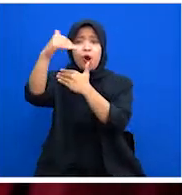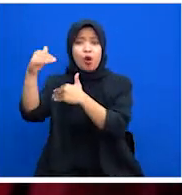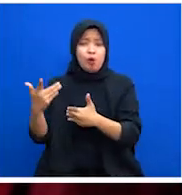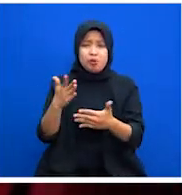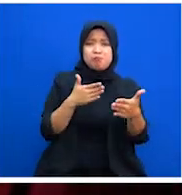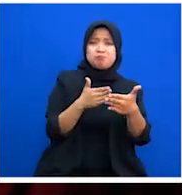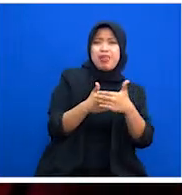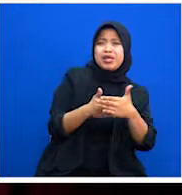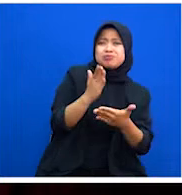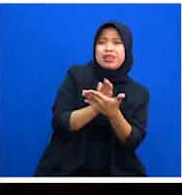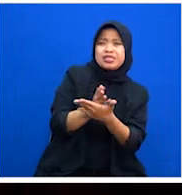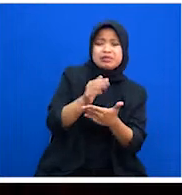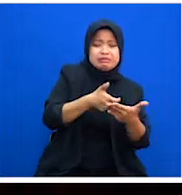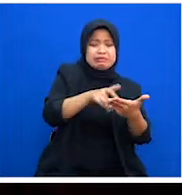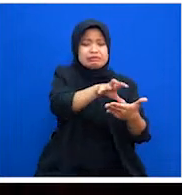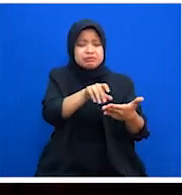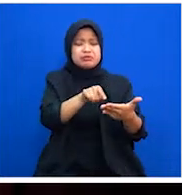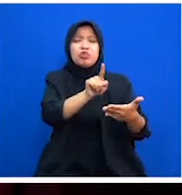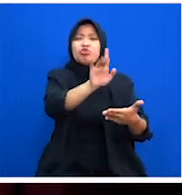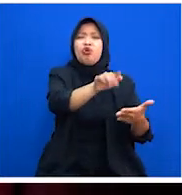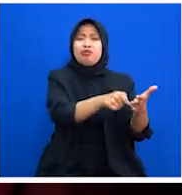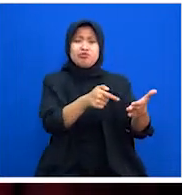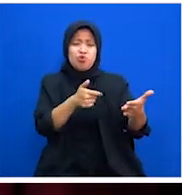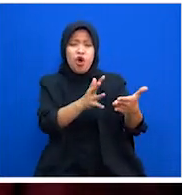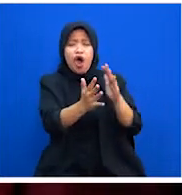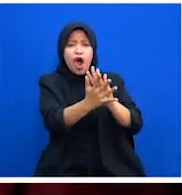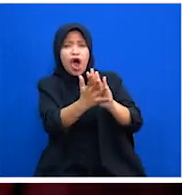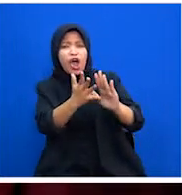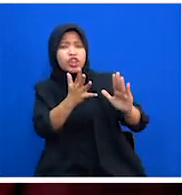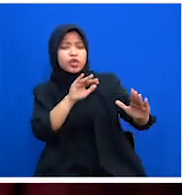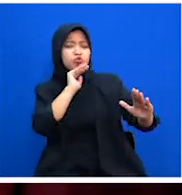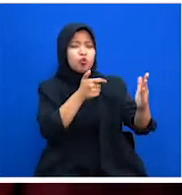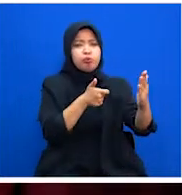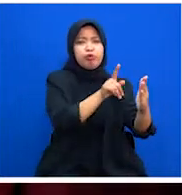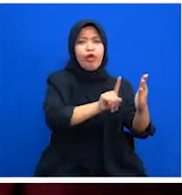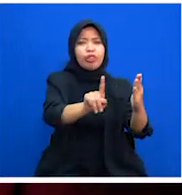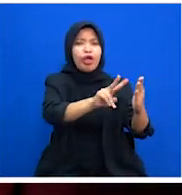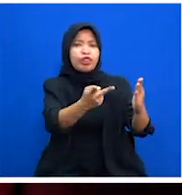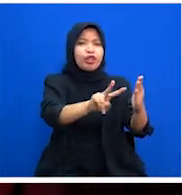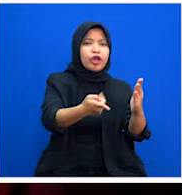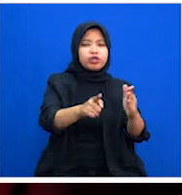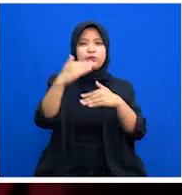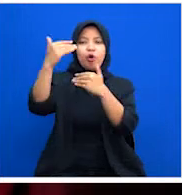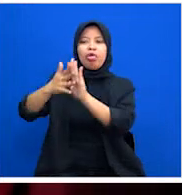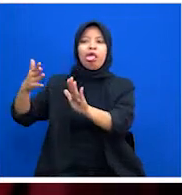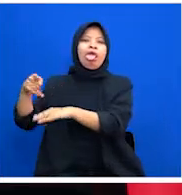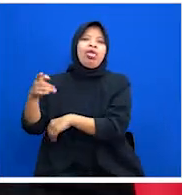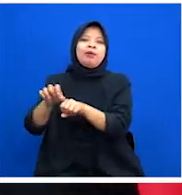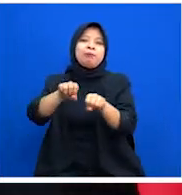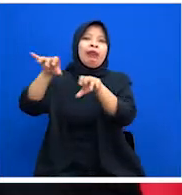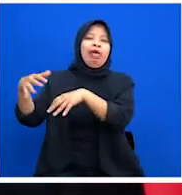masih terbatas kadang-kadang barcode-nya miskin cuma satu sehingga potongan Tri panjang banget panjang sampai mau sebelah